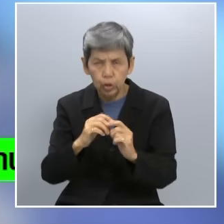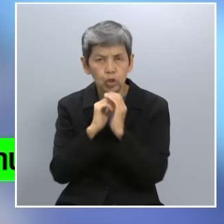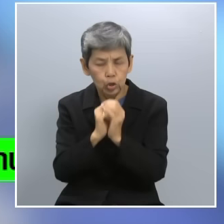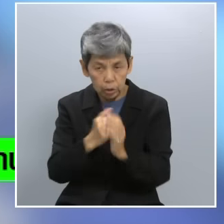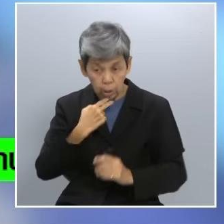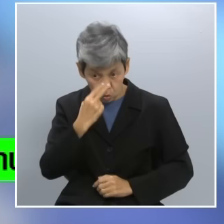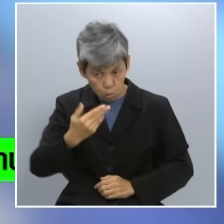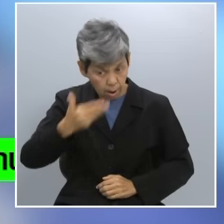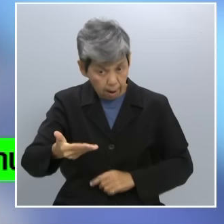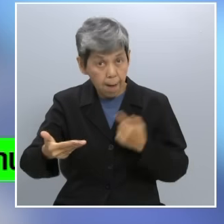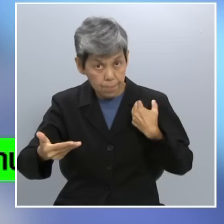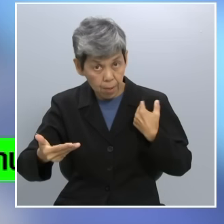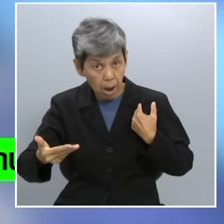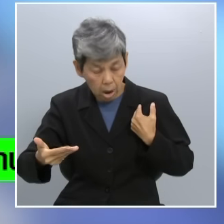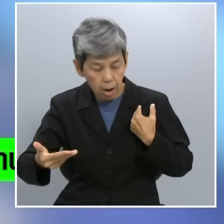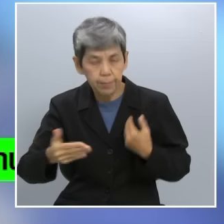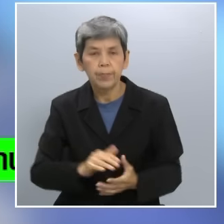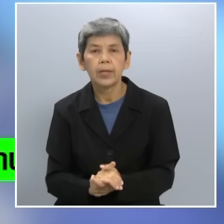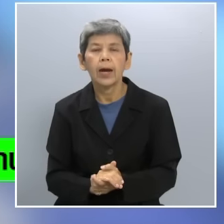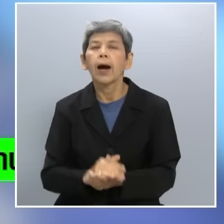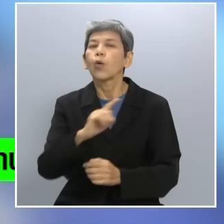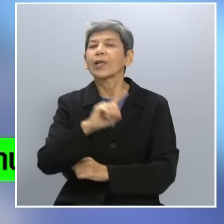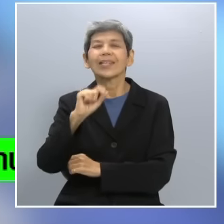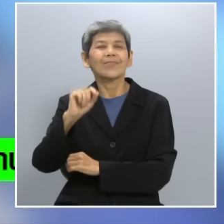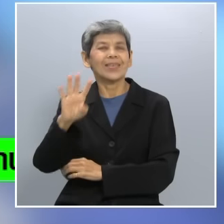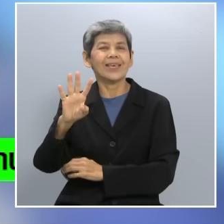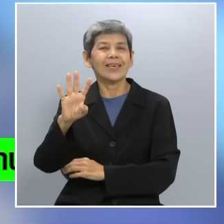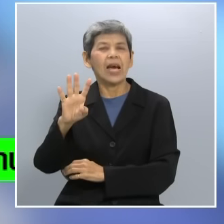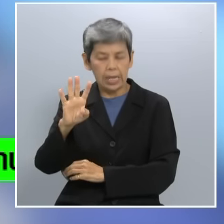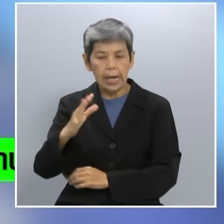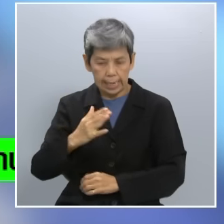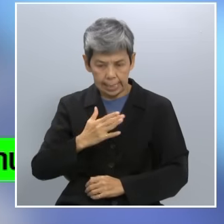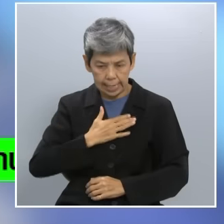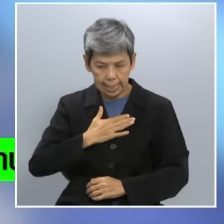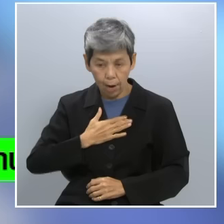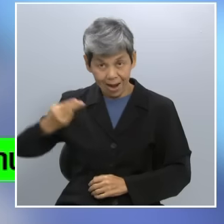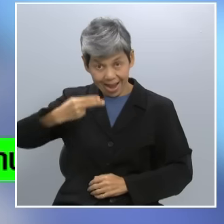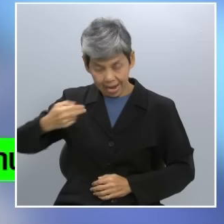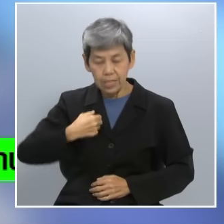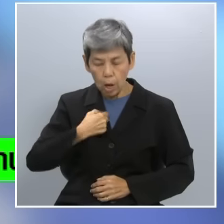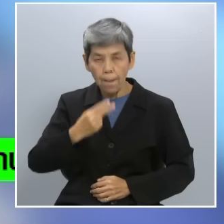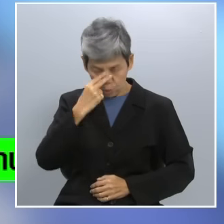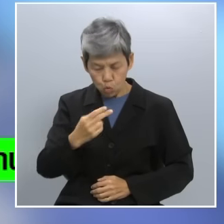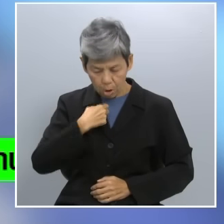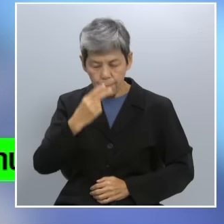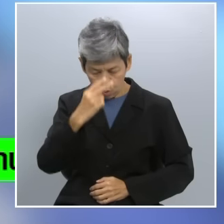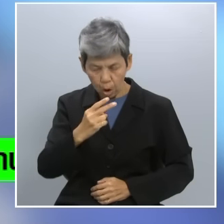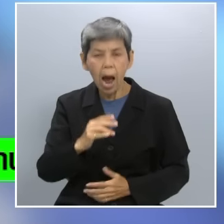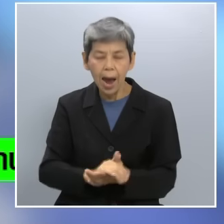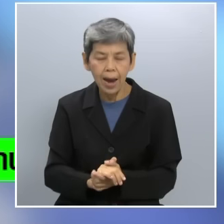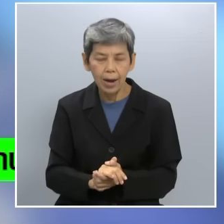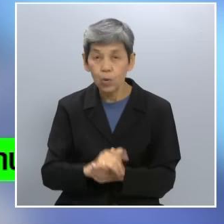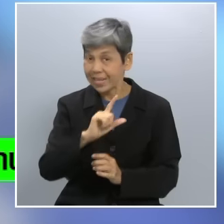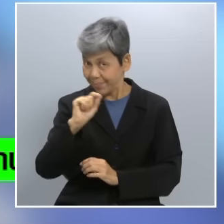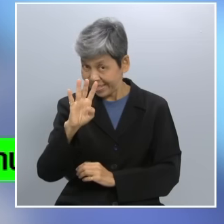มั้ยอ่าเสร็จปึ๊บวันที่ 24เดี๋ยวหนูกลับจากงานไปดูให้ค่ะค่ะเห็นมั้ยฮะนี่อีกวันนึงนะ